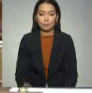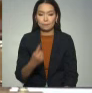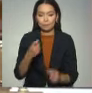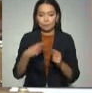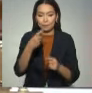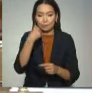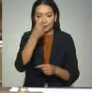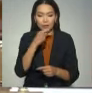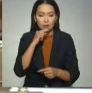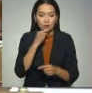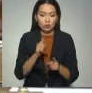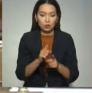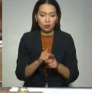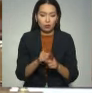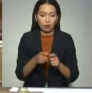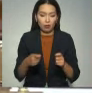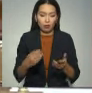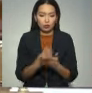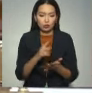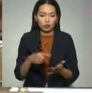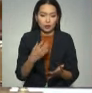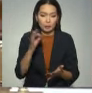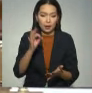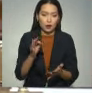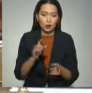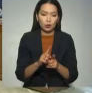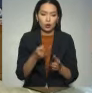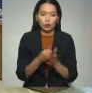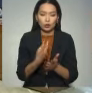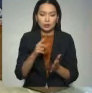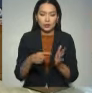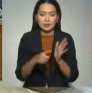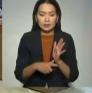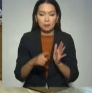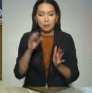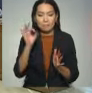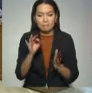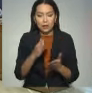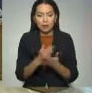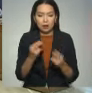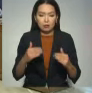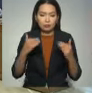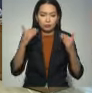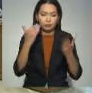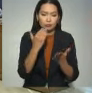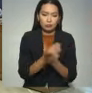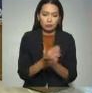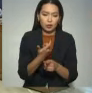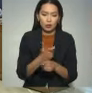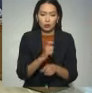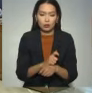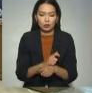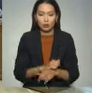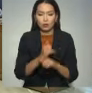года рост экономики замедлился с 4,6% до 2,7%. Инфляция достигла исторических максимумов